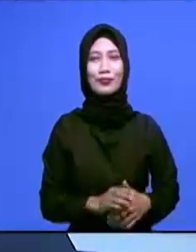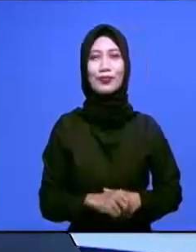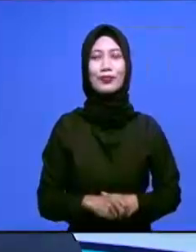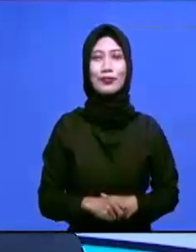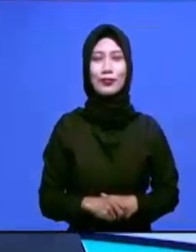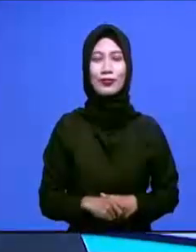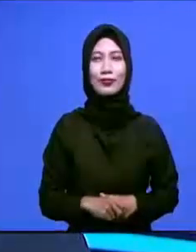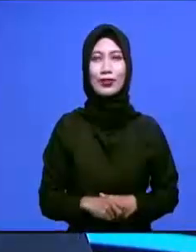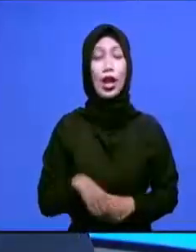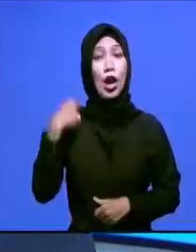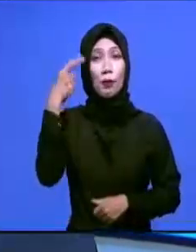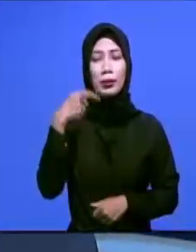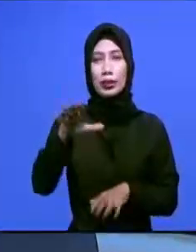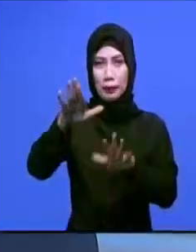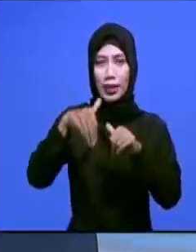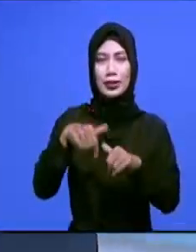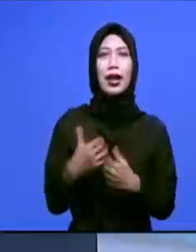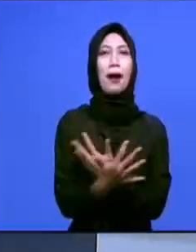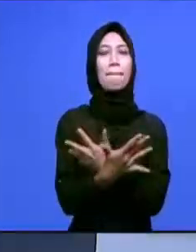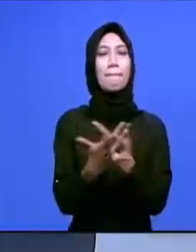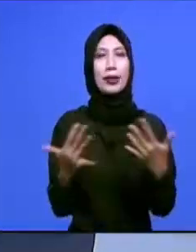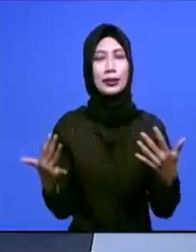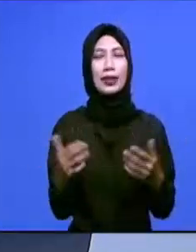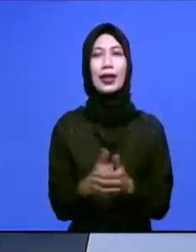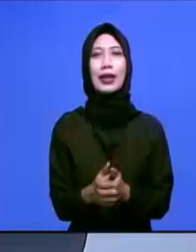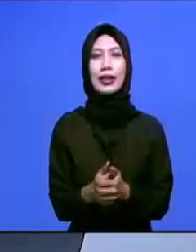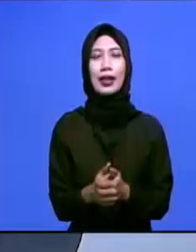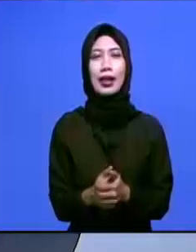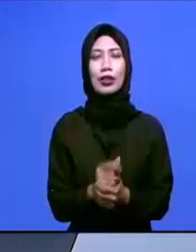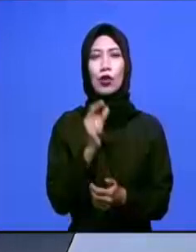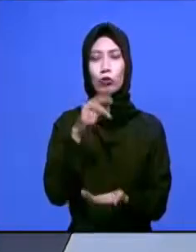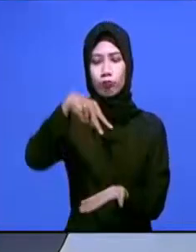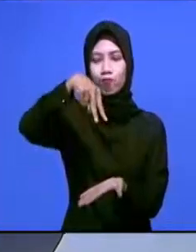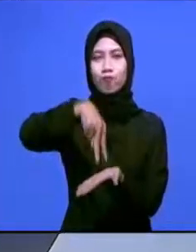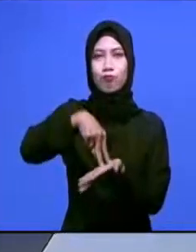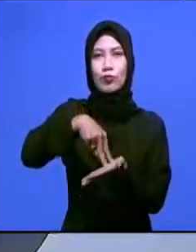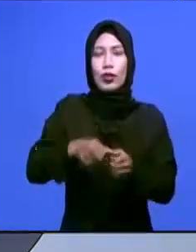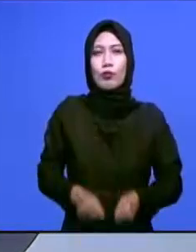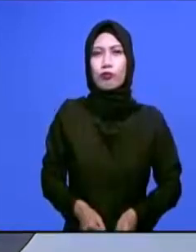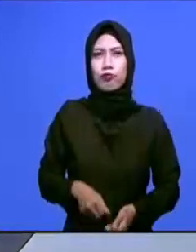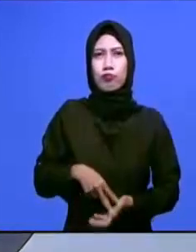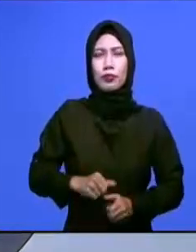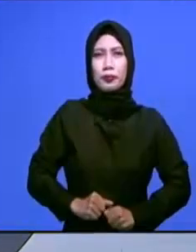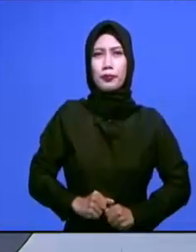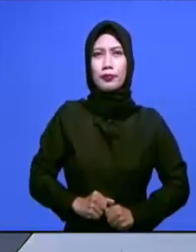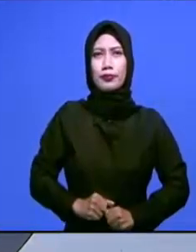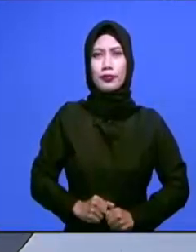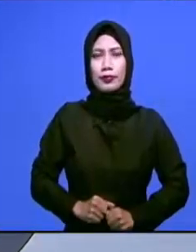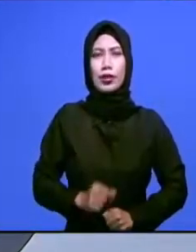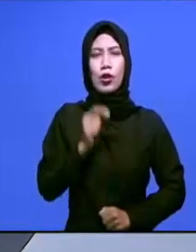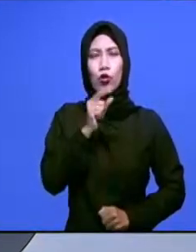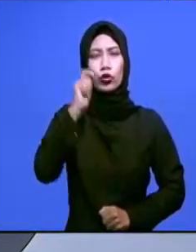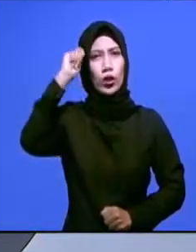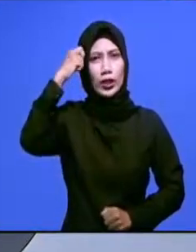Sementara itu, ajakan pemerintah agar masyarakat meluangkan waktu untuk berdiri tegap sikap sempurna memperingati detik-detik